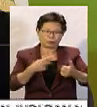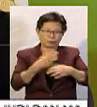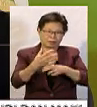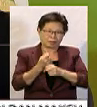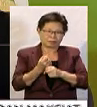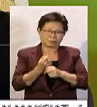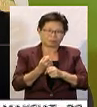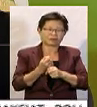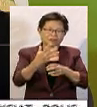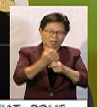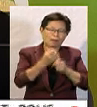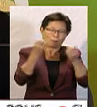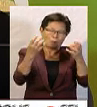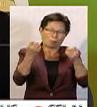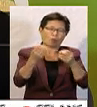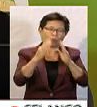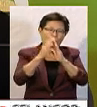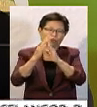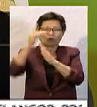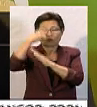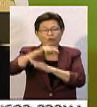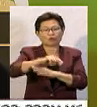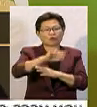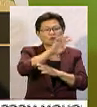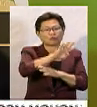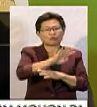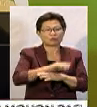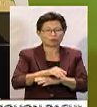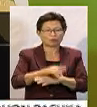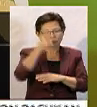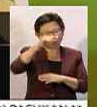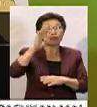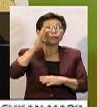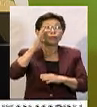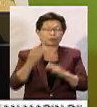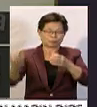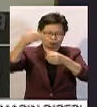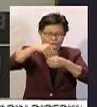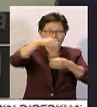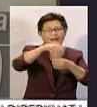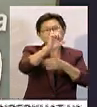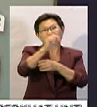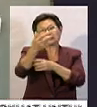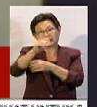more additional units to the for AHB and for more people try to participate in this game.